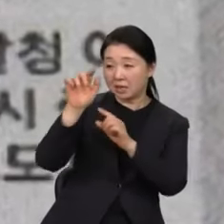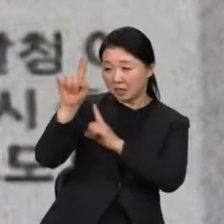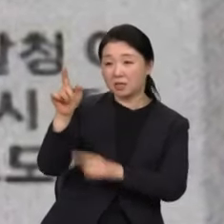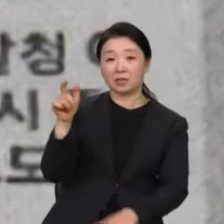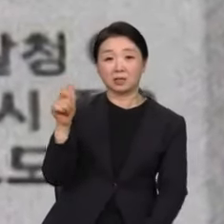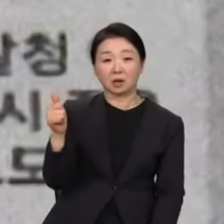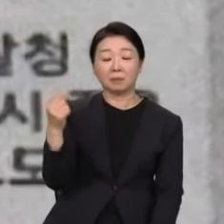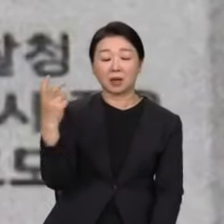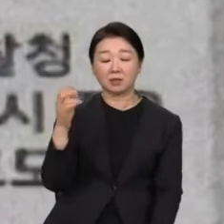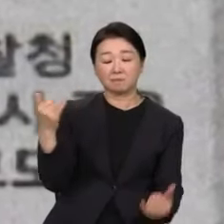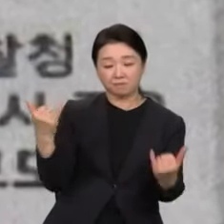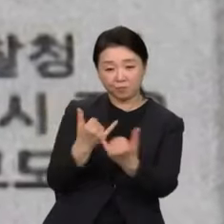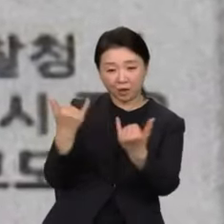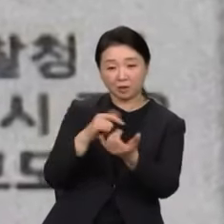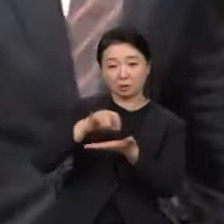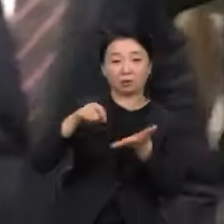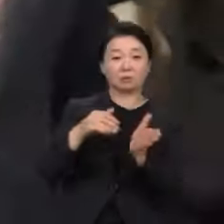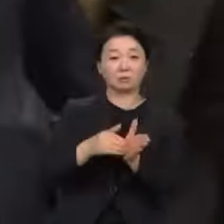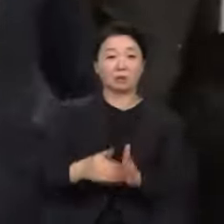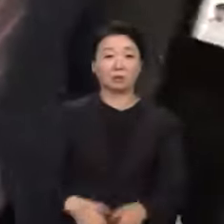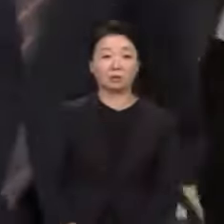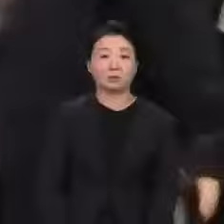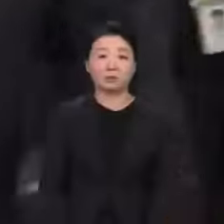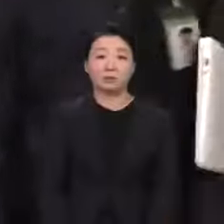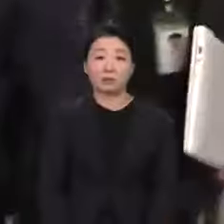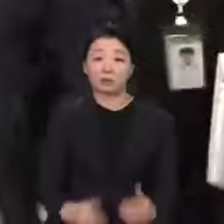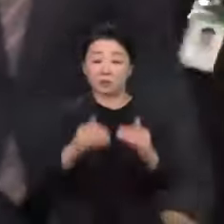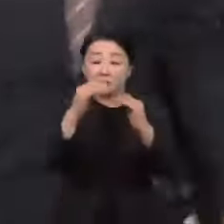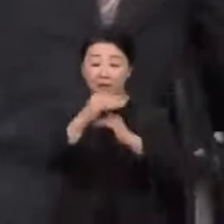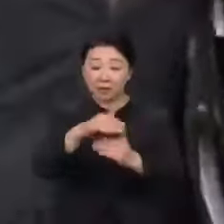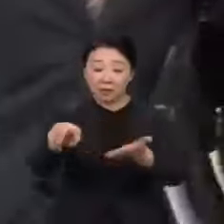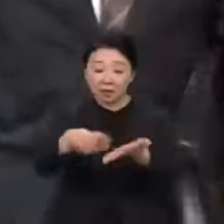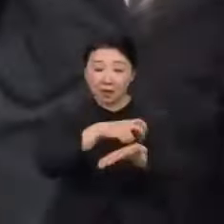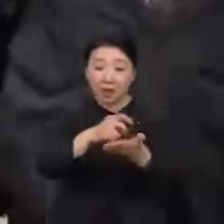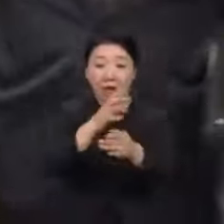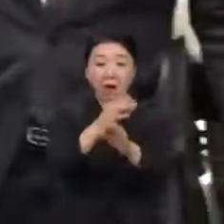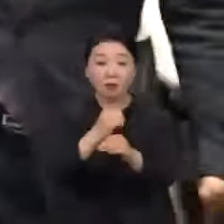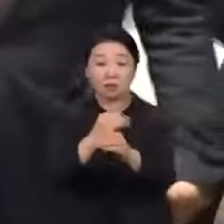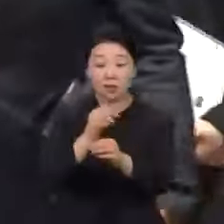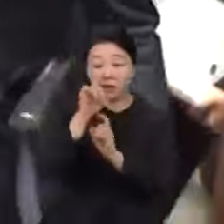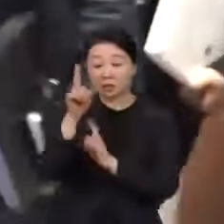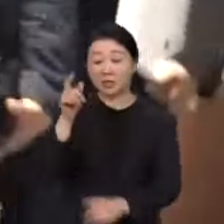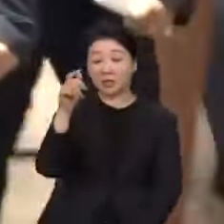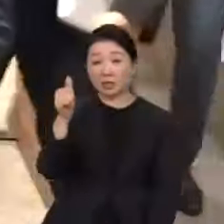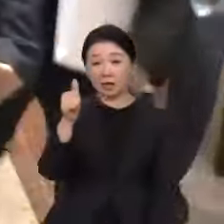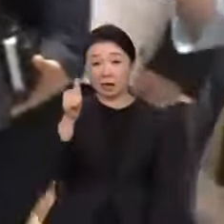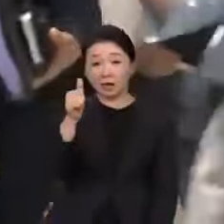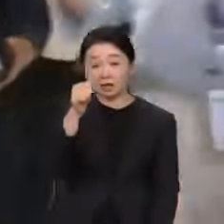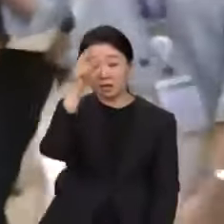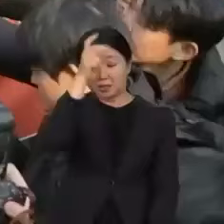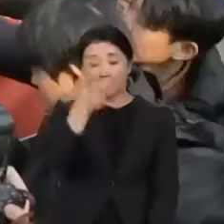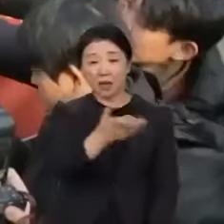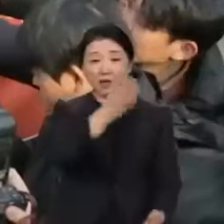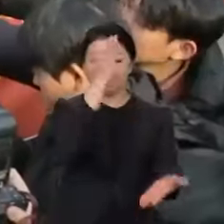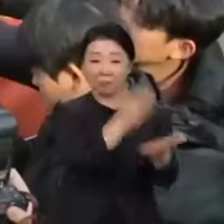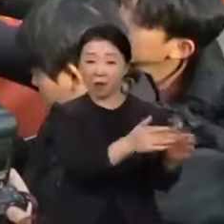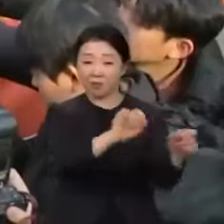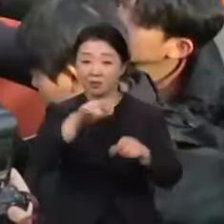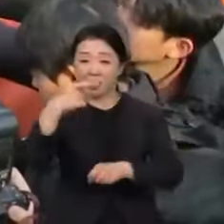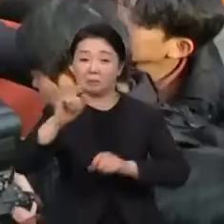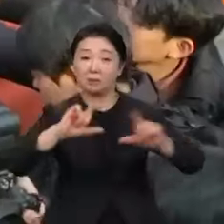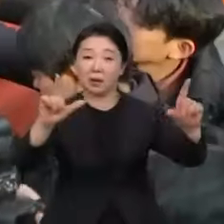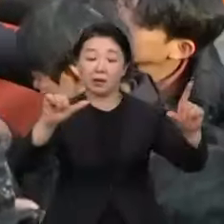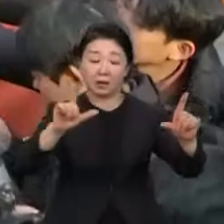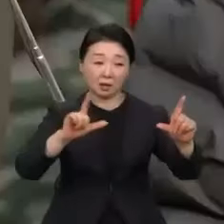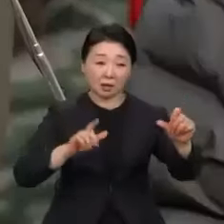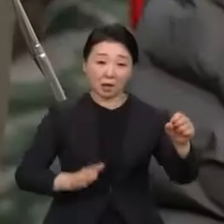장관과 통화하겠다고도 적었습니다. 메시지가 오간 날은 이 장관이 사건 이첩을 미루라고 지시한 다음 날이고 박정훈